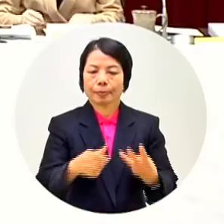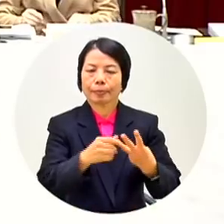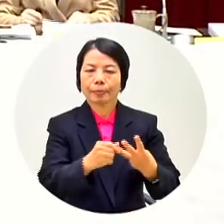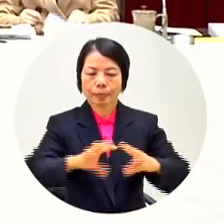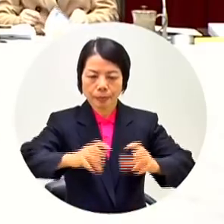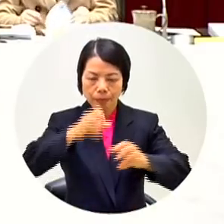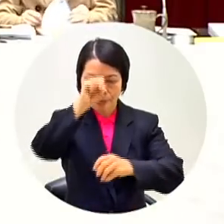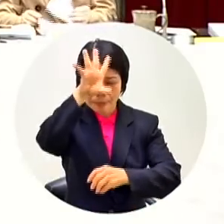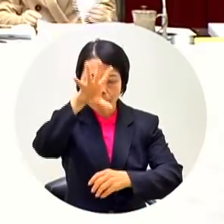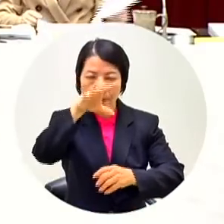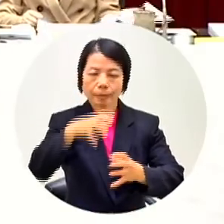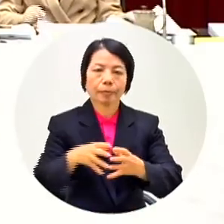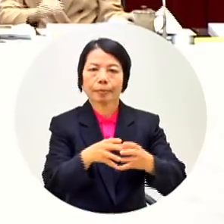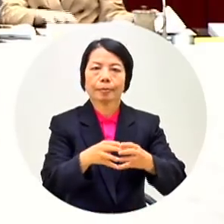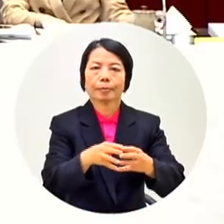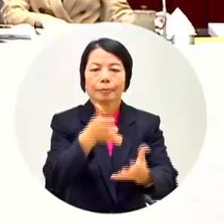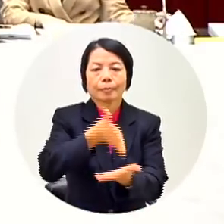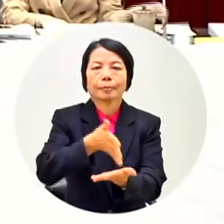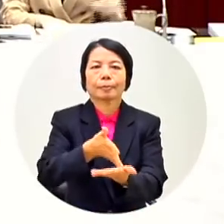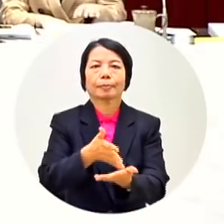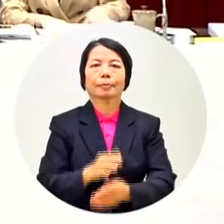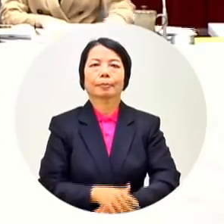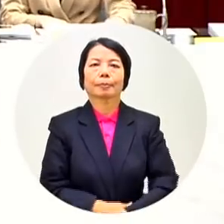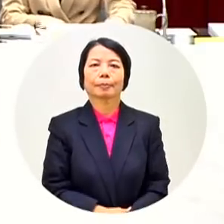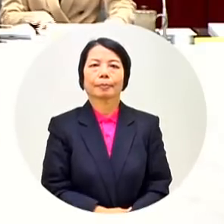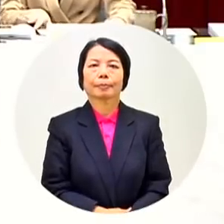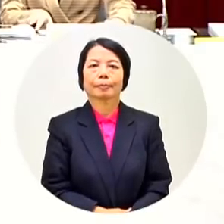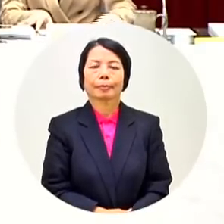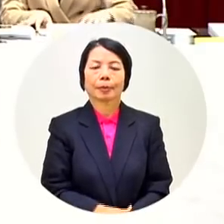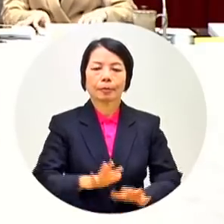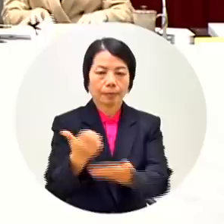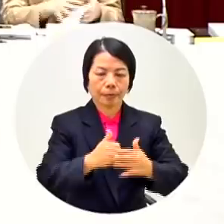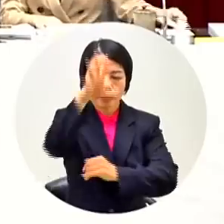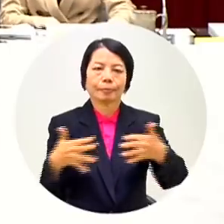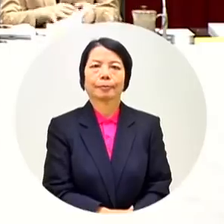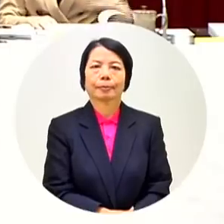啊，现在请那民进党团开始执行哈。